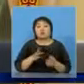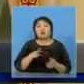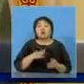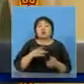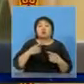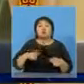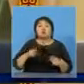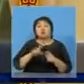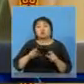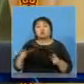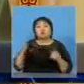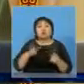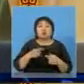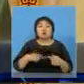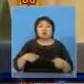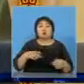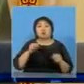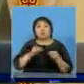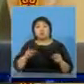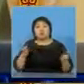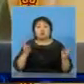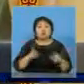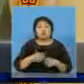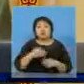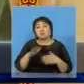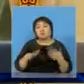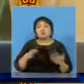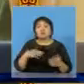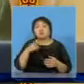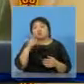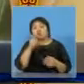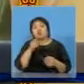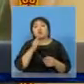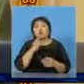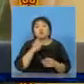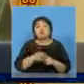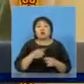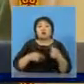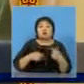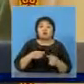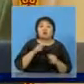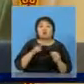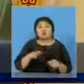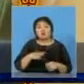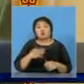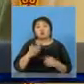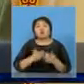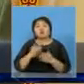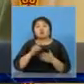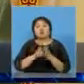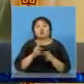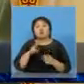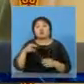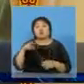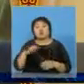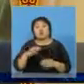келеді, әр жақтан мұғалімдер келеді, бір-біріне үйренісіп кету өте қиын болады. Конфликт туып қалуы мүмкін. Жоғары кластың лидерлері,